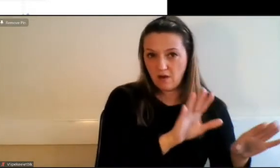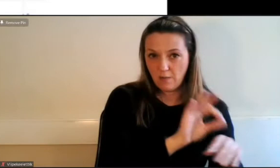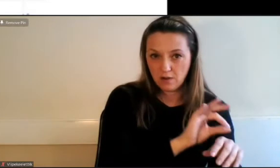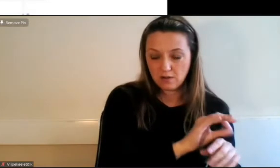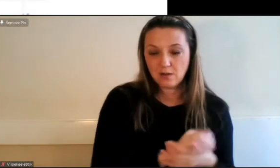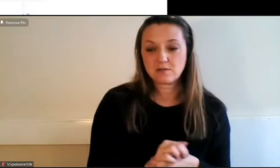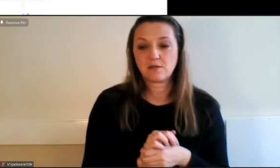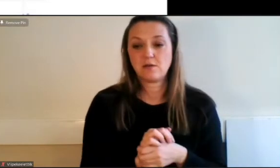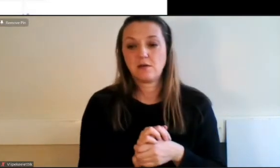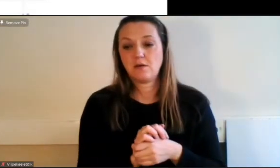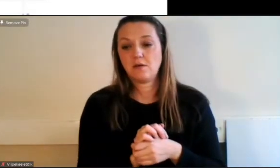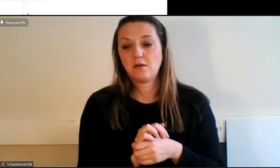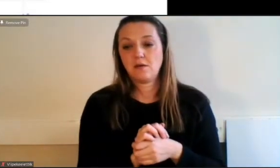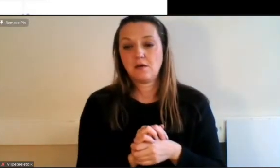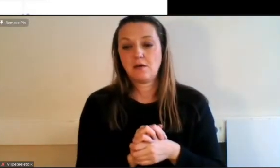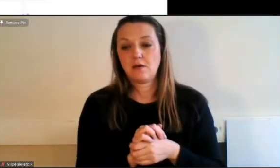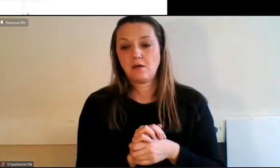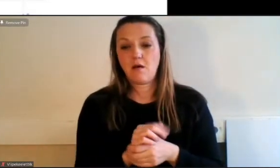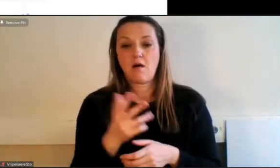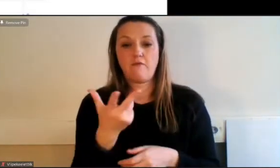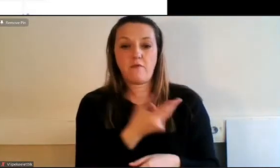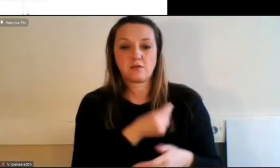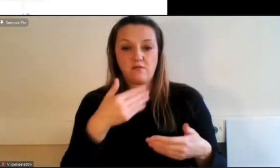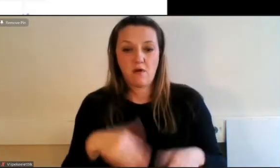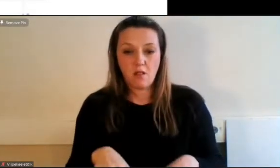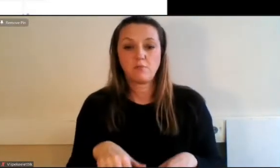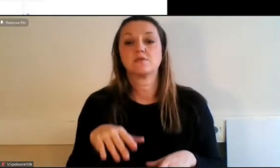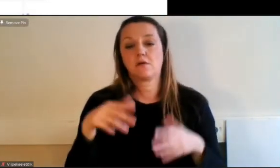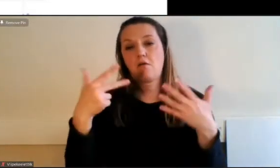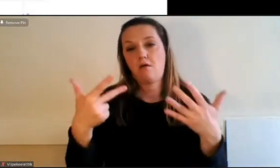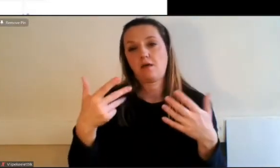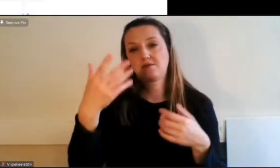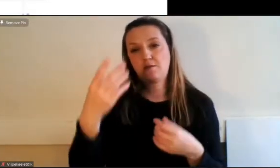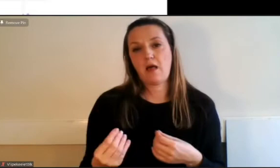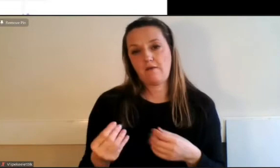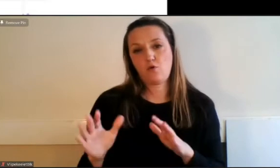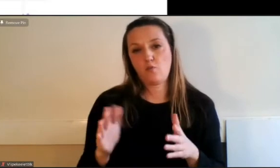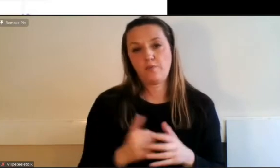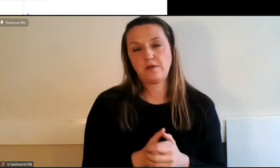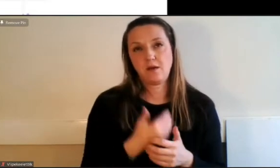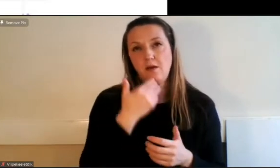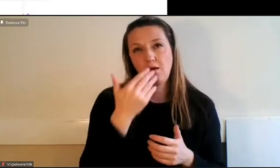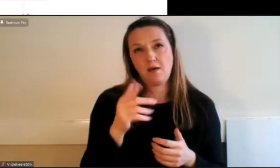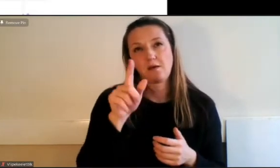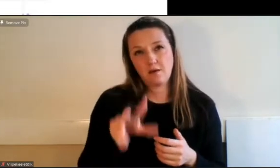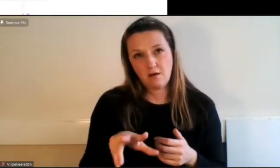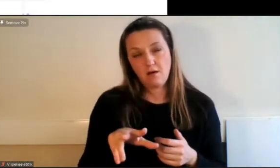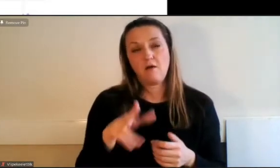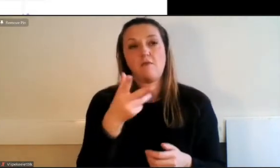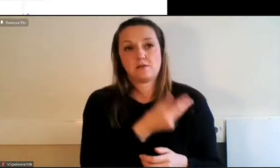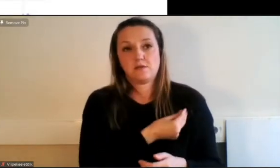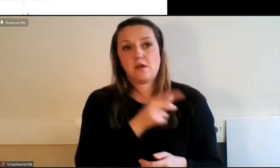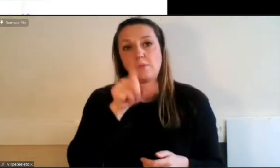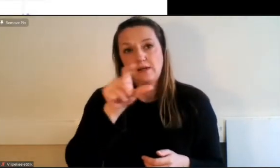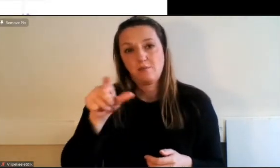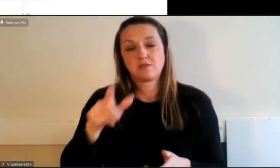kui pikk on peiteaeg ehk siis nakatumisest kuni haigusnähtude avaldumiseni, kui pikk aeg mööda läheb.